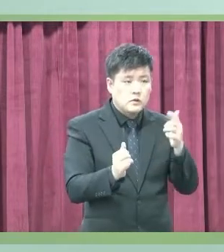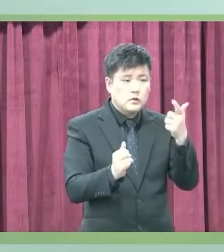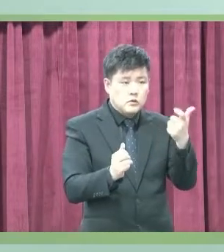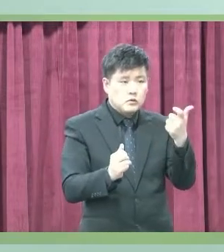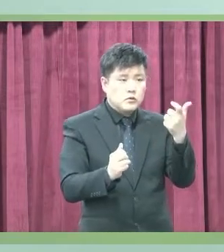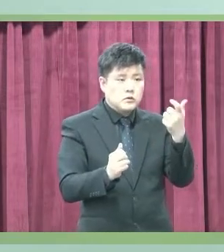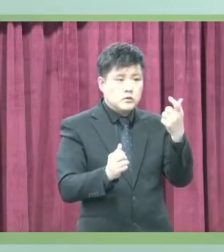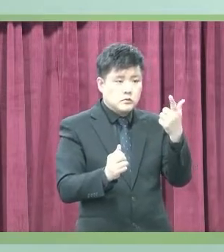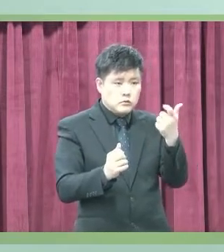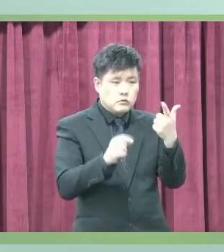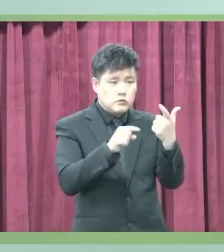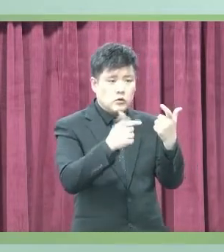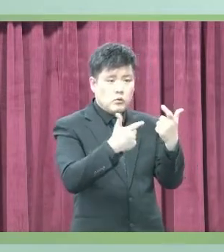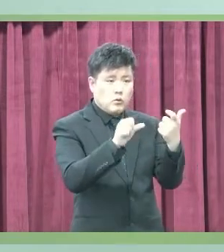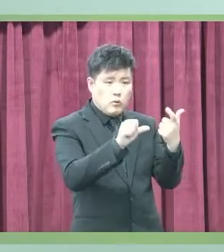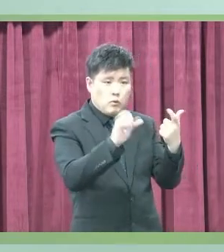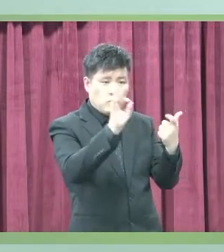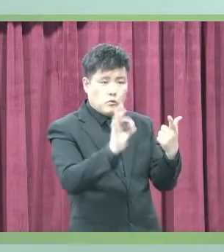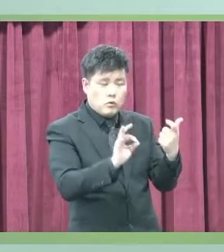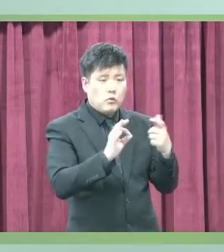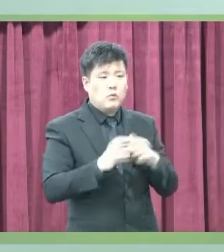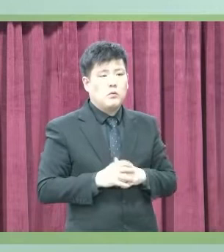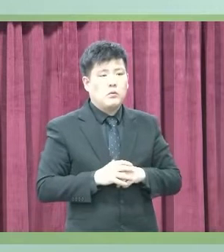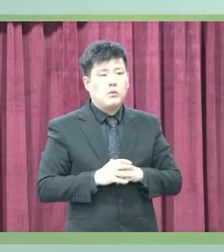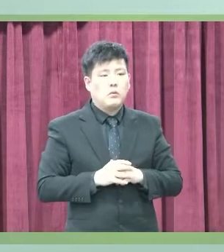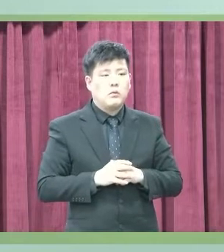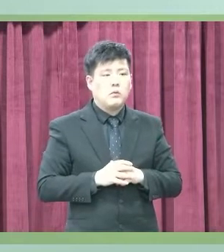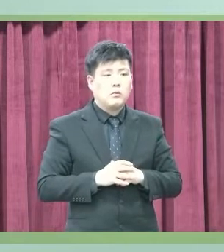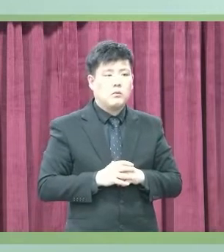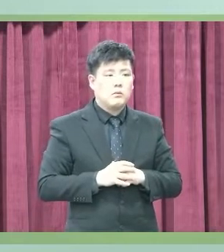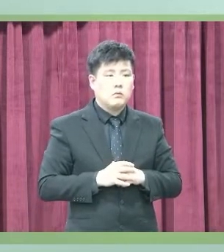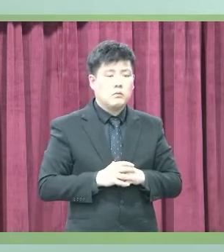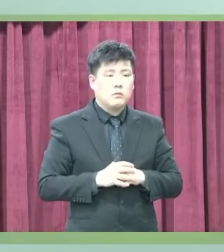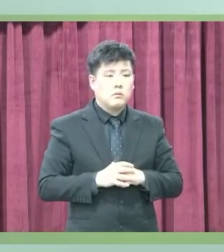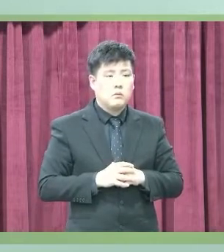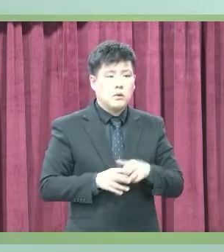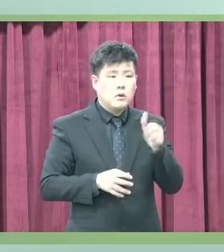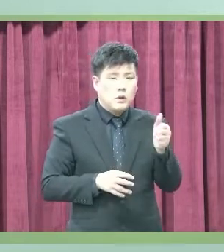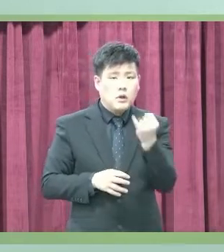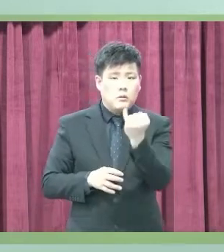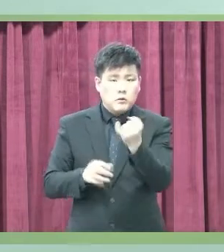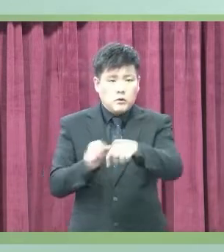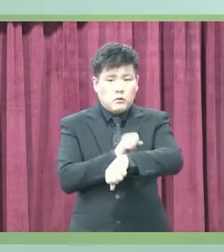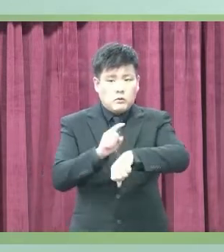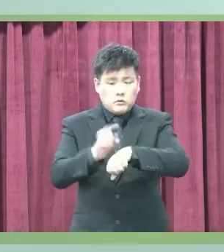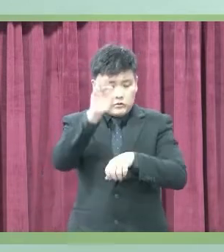미수검자는 42.3만 명으로 35.4%를 차지합니다. 성별 간 특성을 봤을